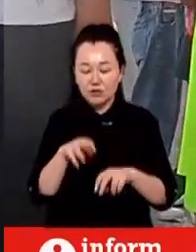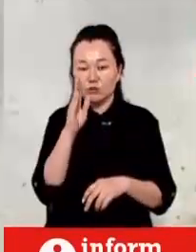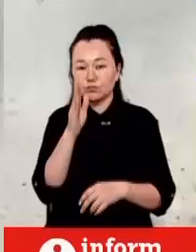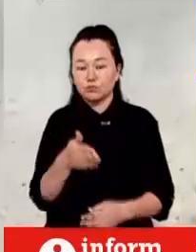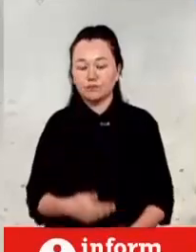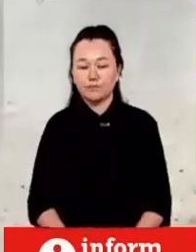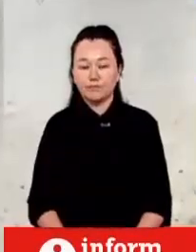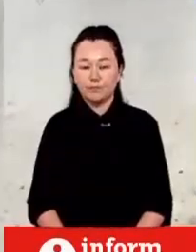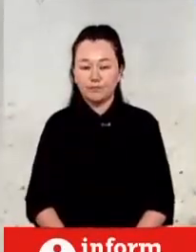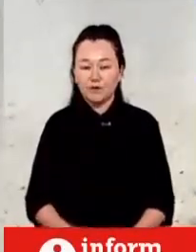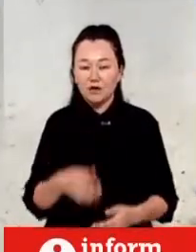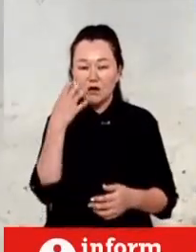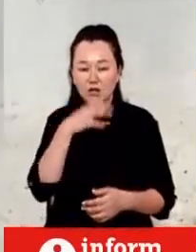екен.